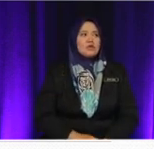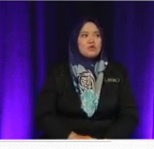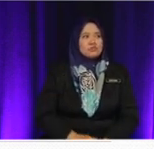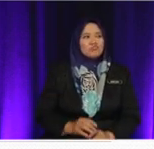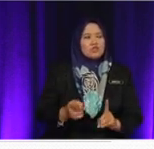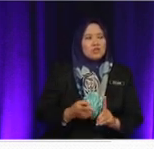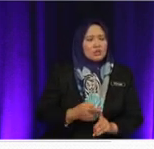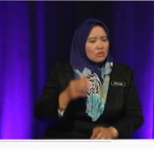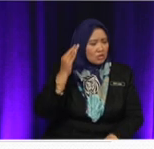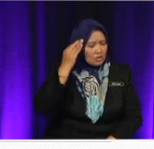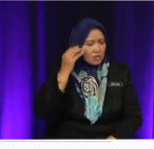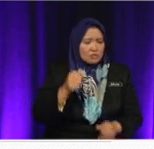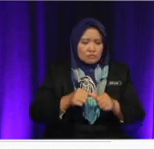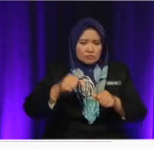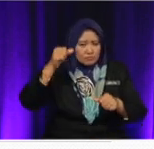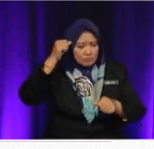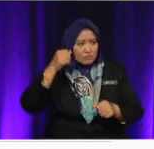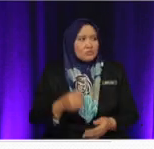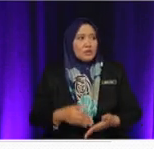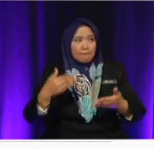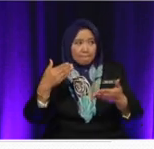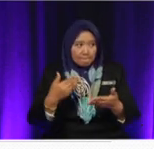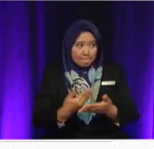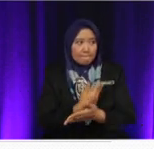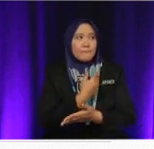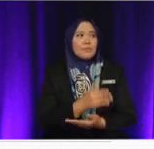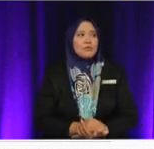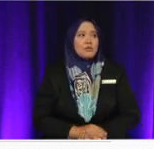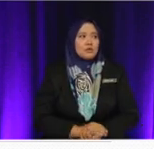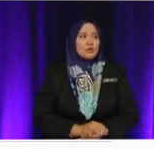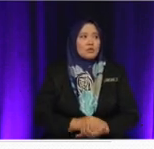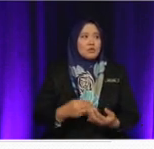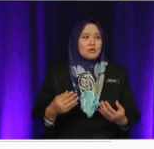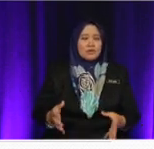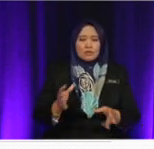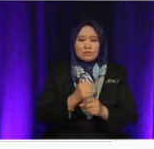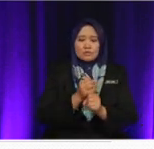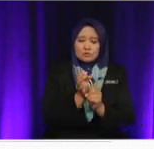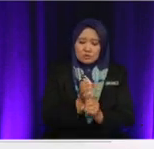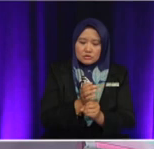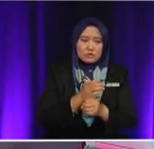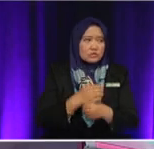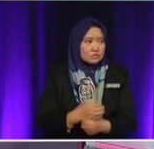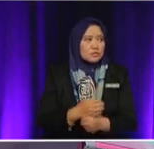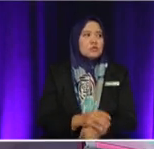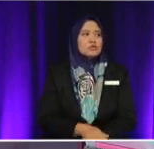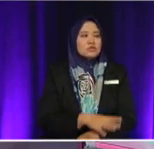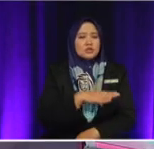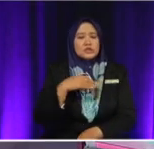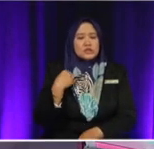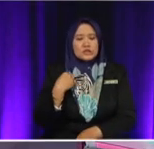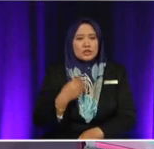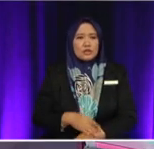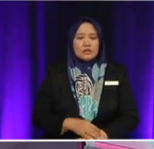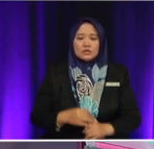Jadi itulah antara kreatif yang memerlukan pengalaman, memerlukan ilmu, bacaan dan pelbagai apa